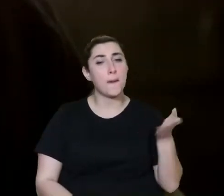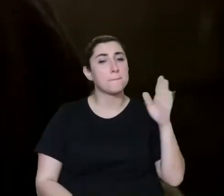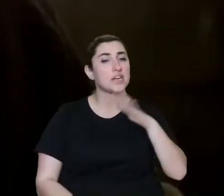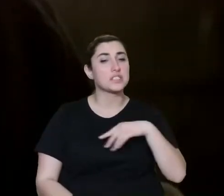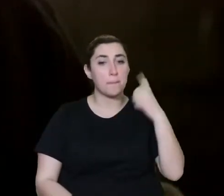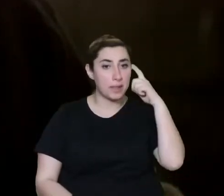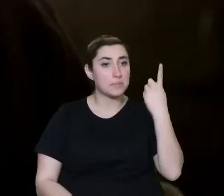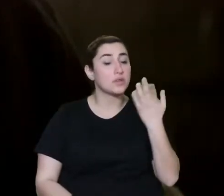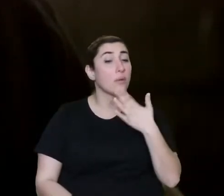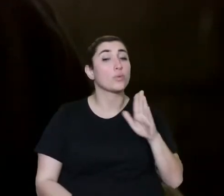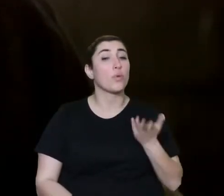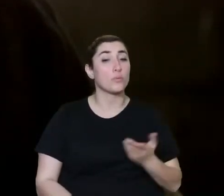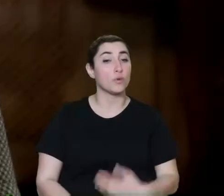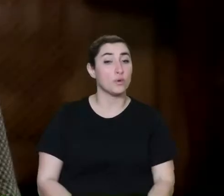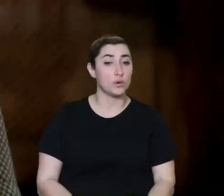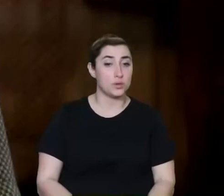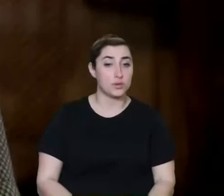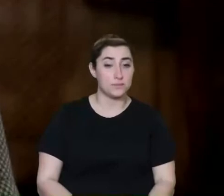Başkaca malumatın yok mudur bize?